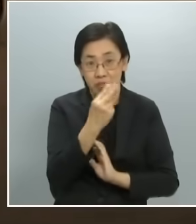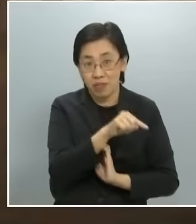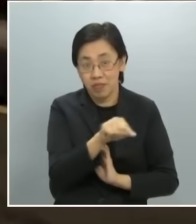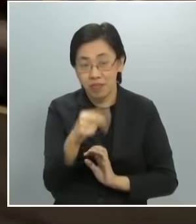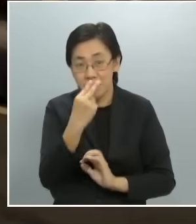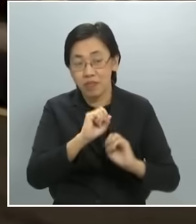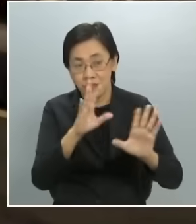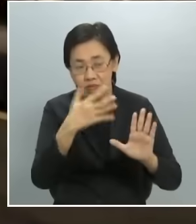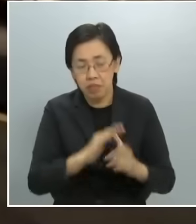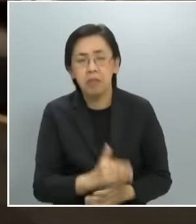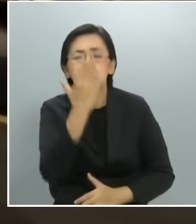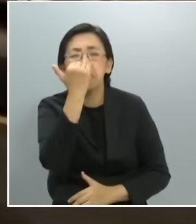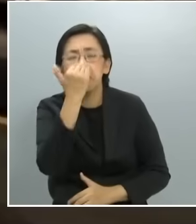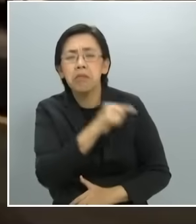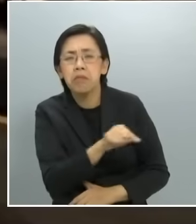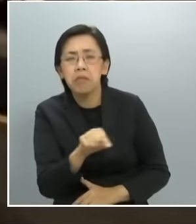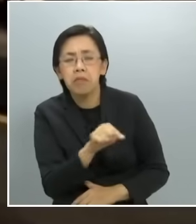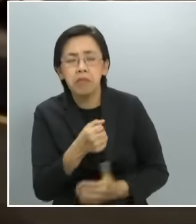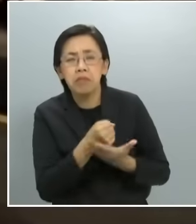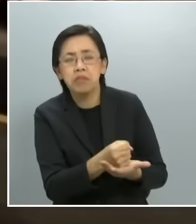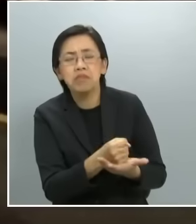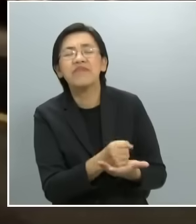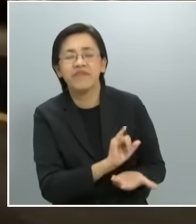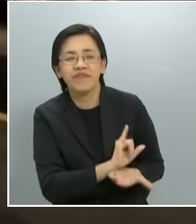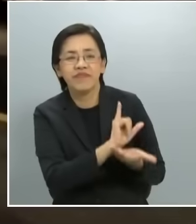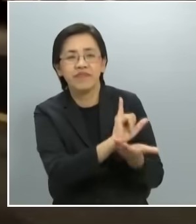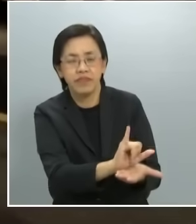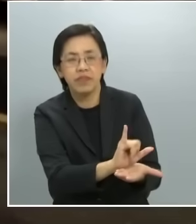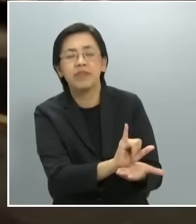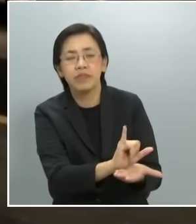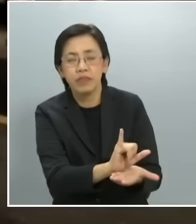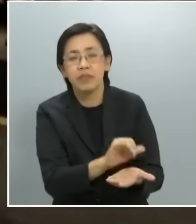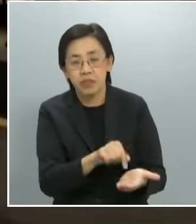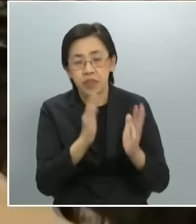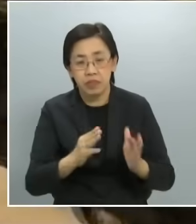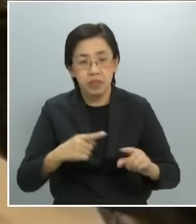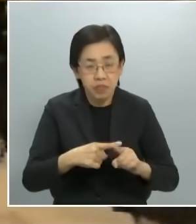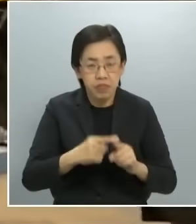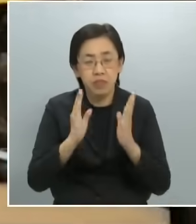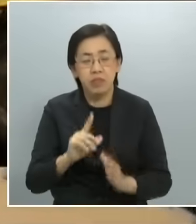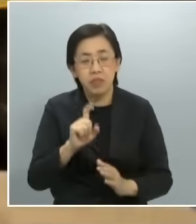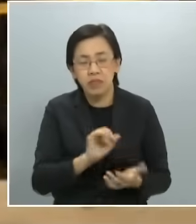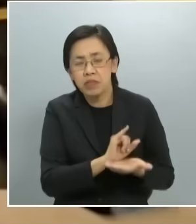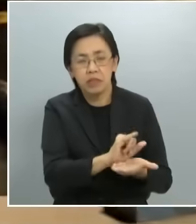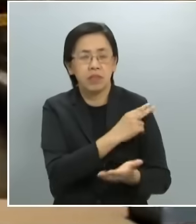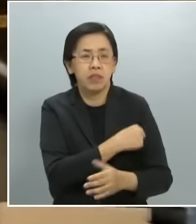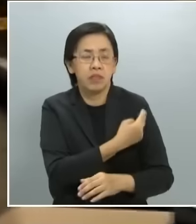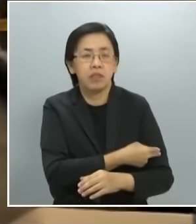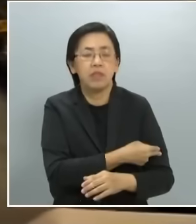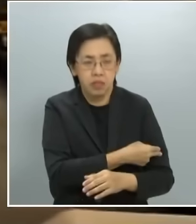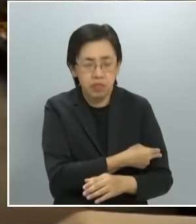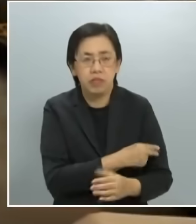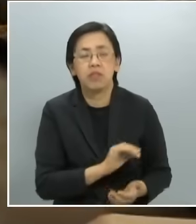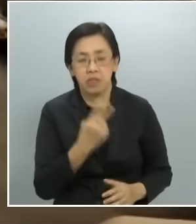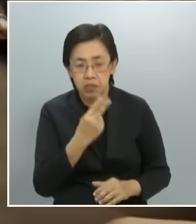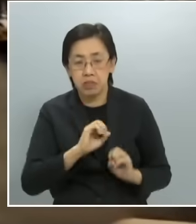ปิดชัดเจนครับว่าหลังจากเกิดเหตุได้ช่วยนำตัวสารวัตรสิวและพันตำรวจโทว่าศีลพันปีรองผู้กำกับการ 2ตำรวจทางหลวงไปส่ง